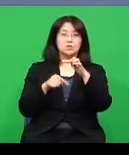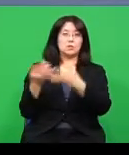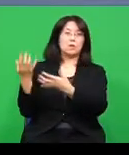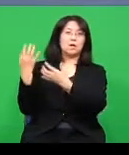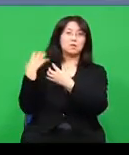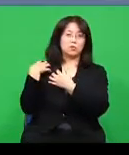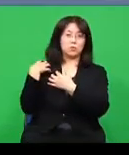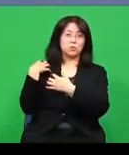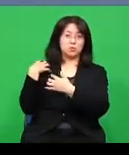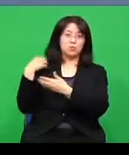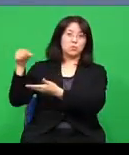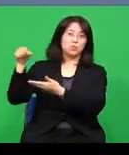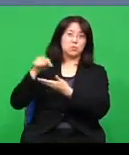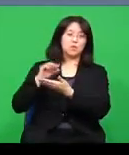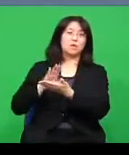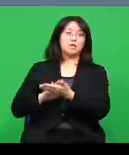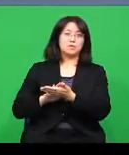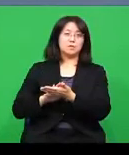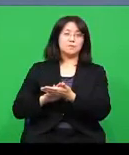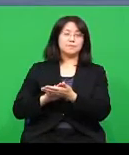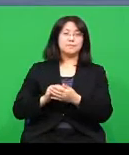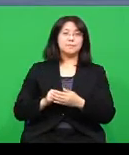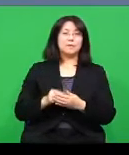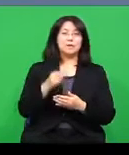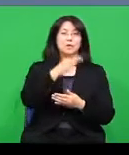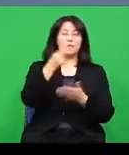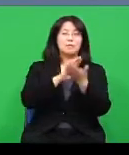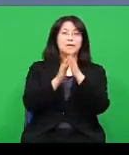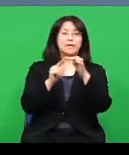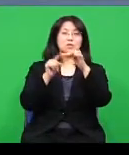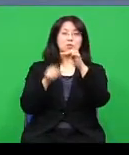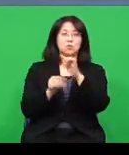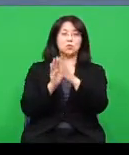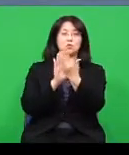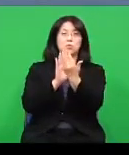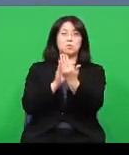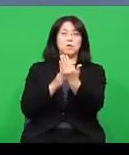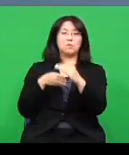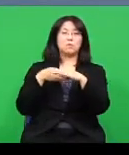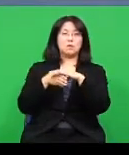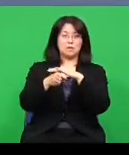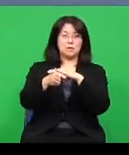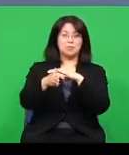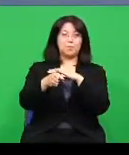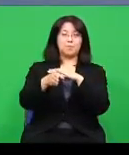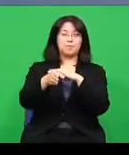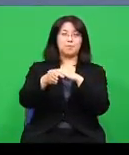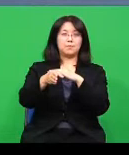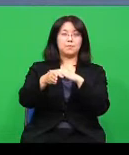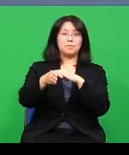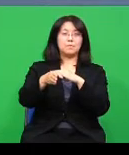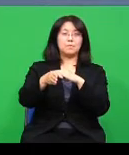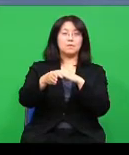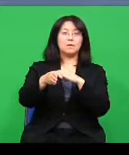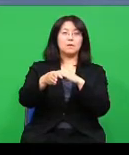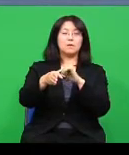から県の方にお任せするというお話もあったようでありまして、富山県庁の正面から出発